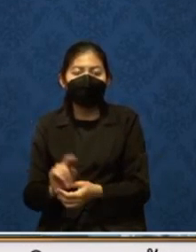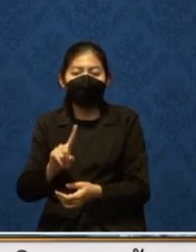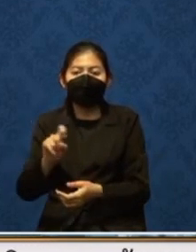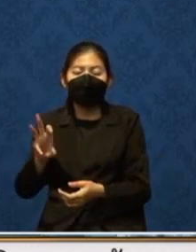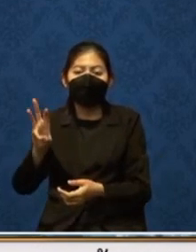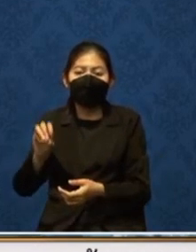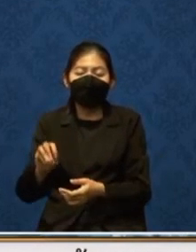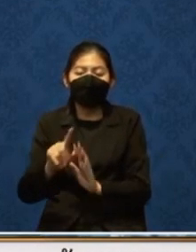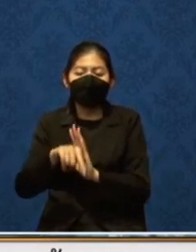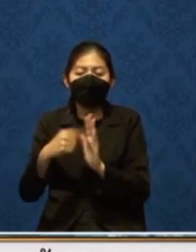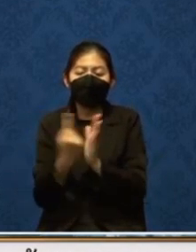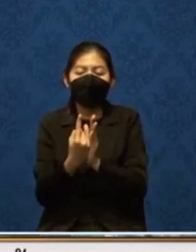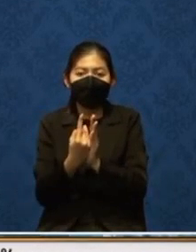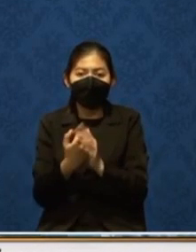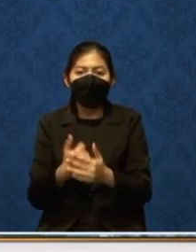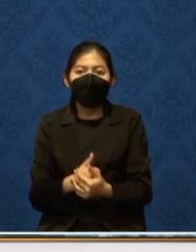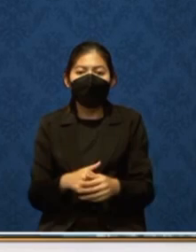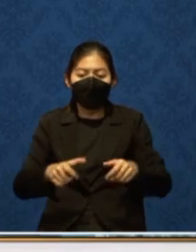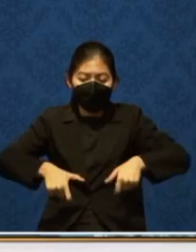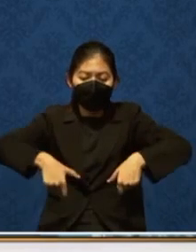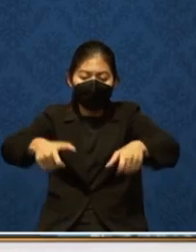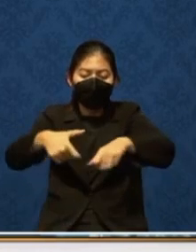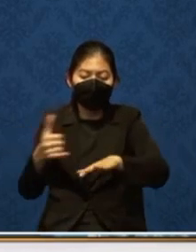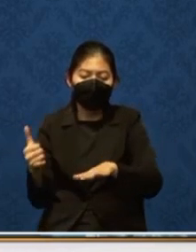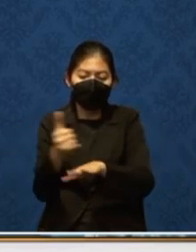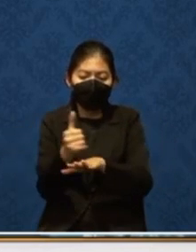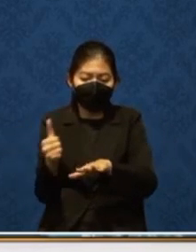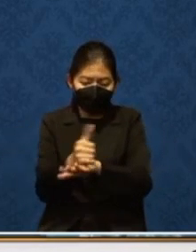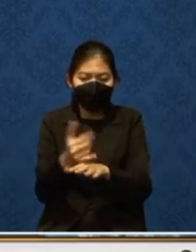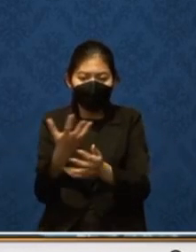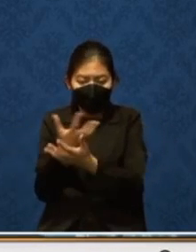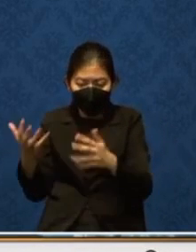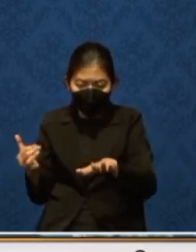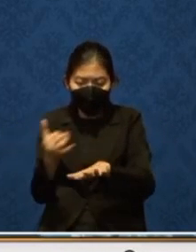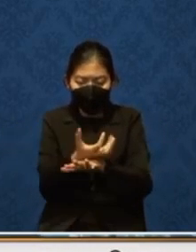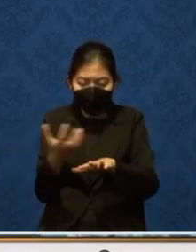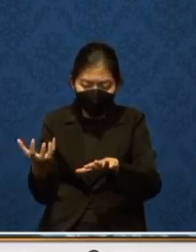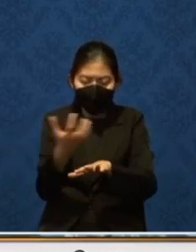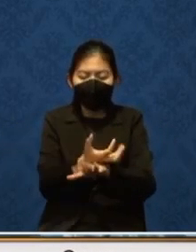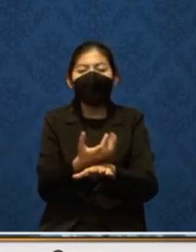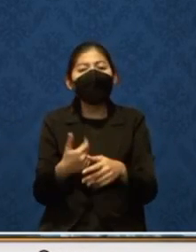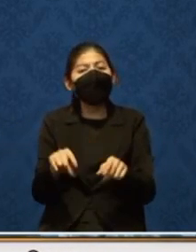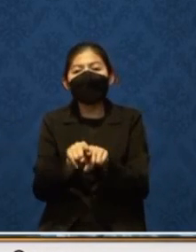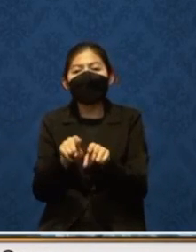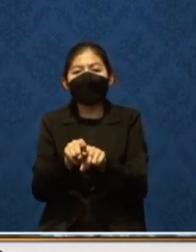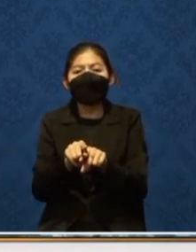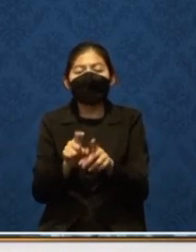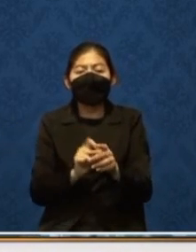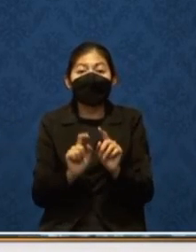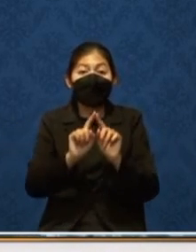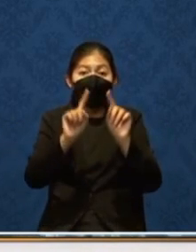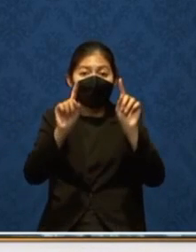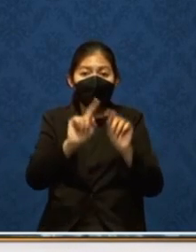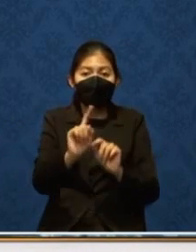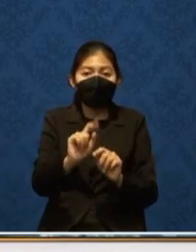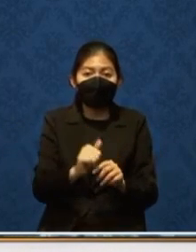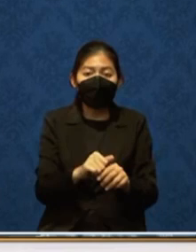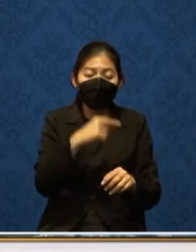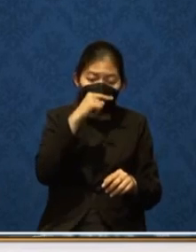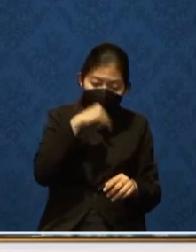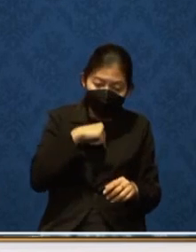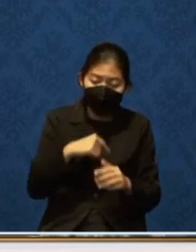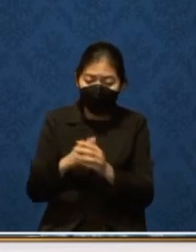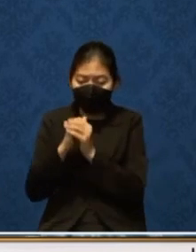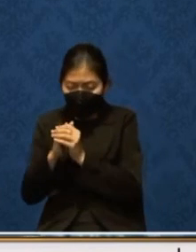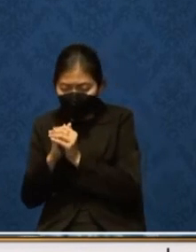ลเมรชั่โงรถไฟทางคู่ขนได้ทงคนทั้งของ รถไลาวจนกขนไดทั้คนทั้ของแต่รถไฟไยจีนทท่เรีก